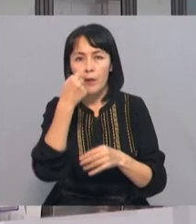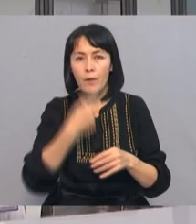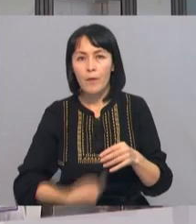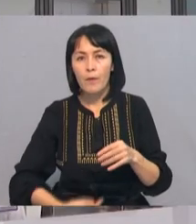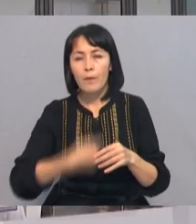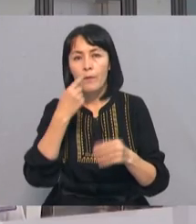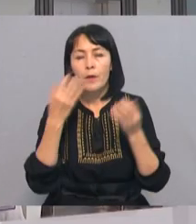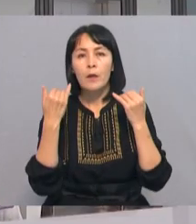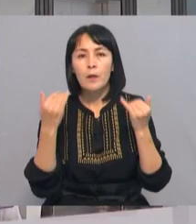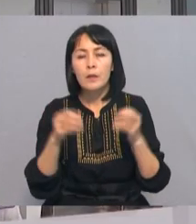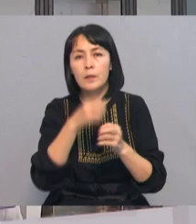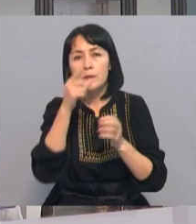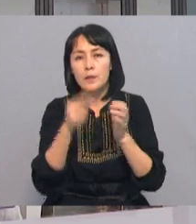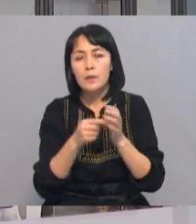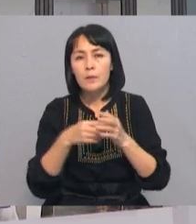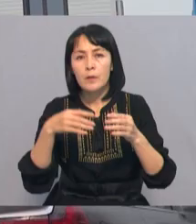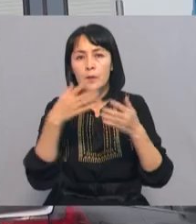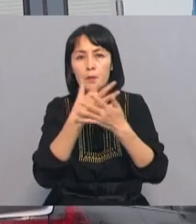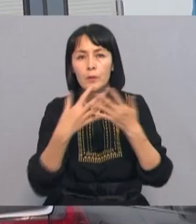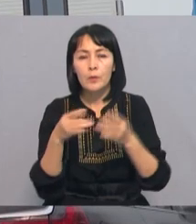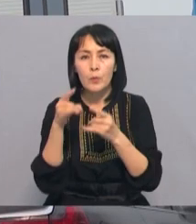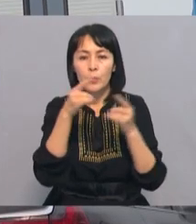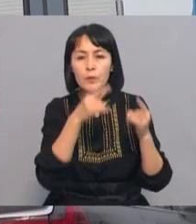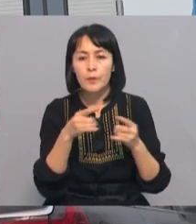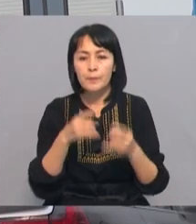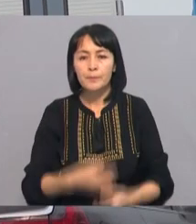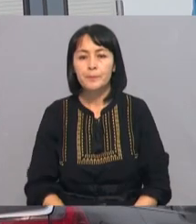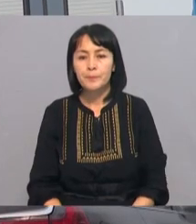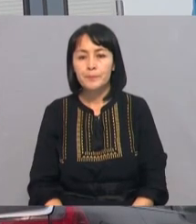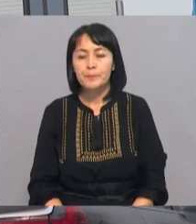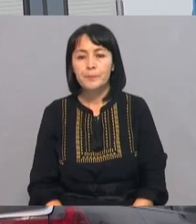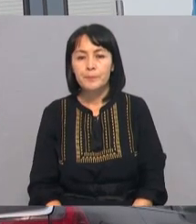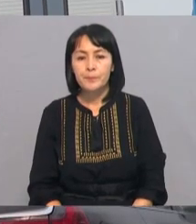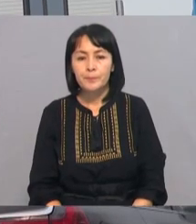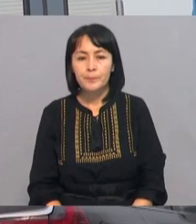видеоэндоскопический комплект и 17 аппаратов УЗИ. Лаура Сарман, Диана Блязис, новости.